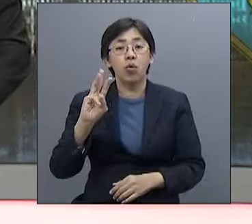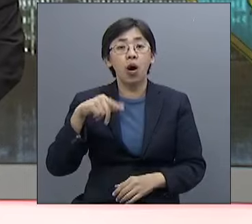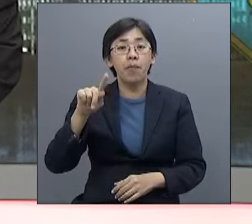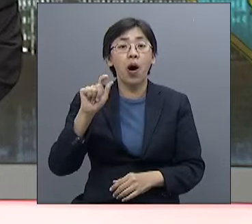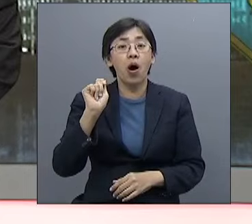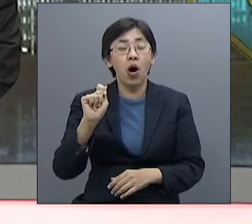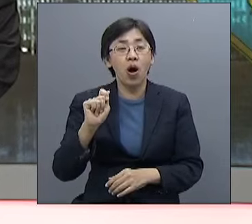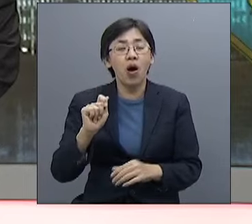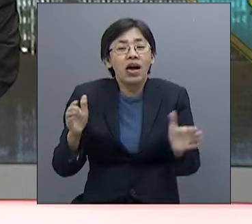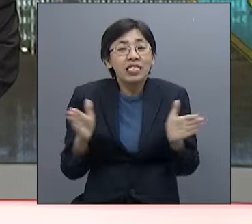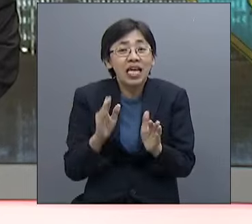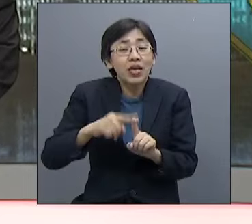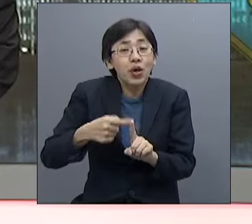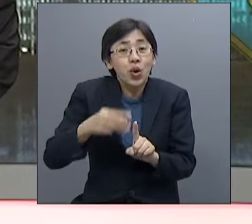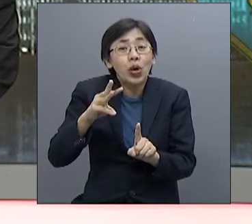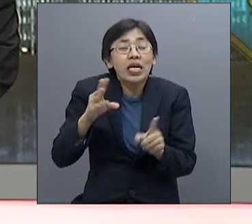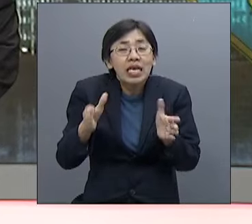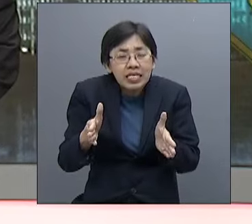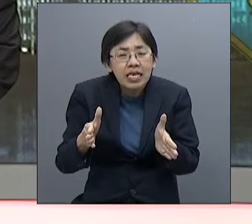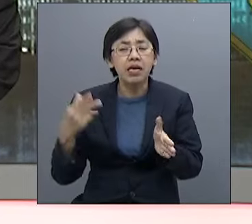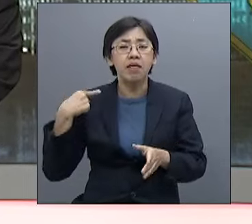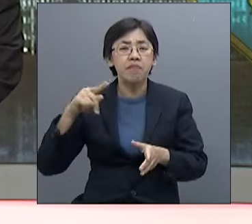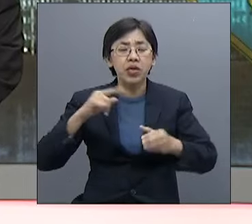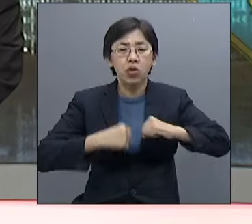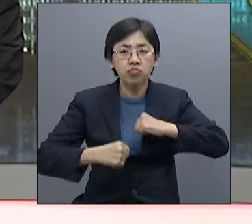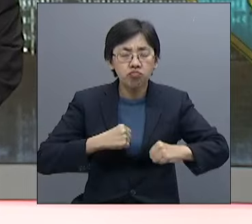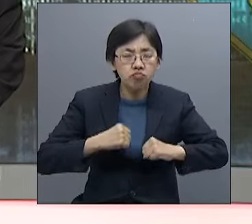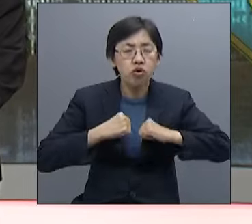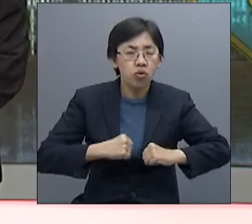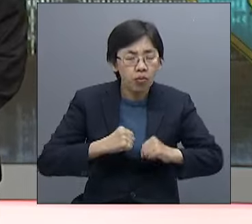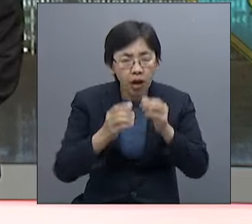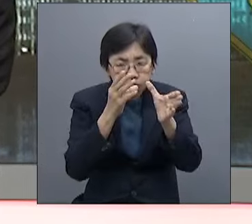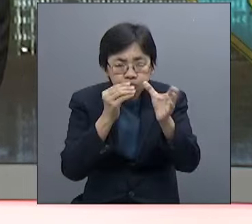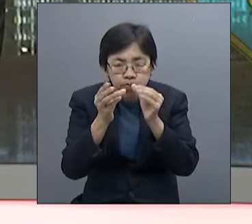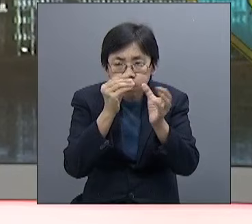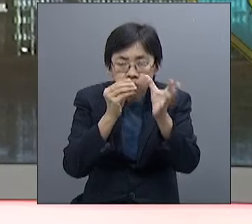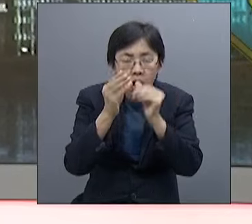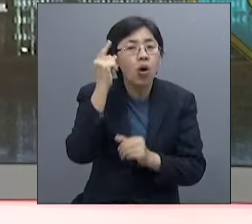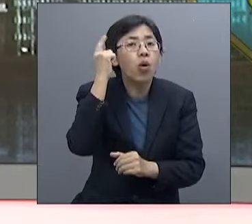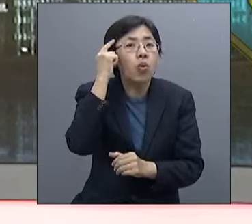ไว้เป็นประโยชน์ของคนรุ่นใหม่ที่จะได้ศึกษาเรียนรู้ว่า